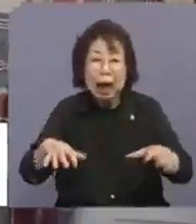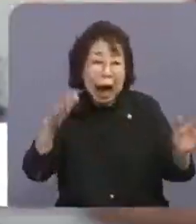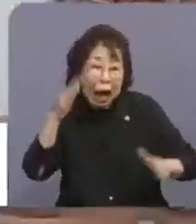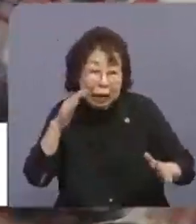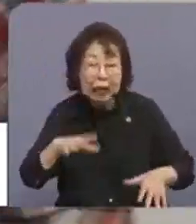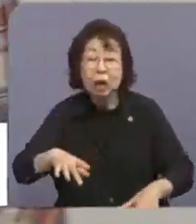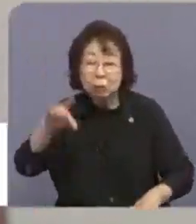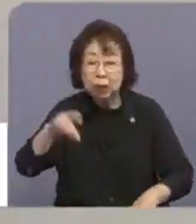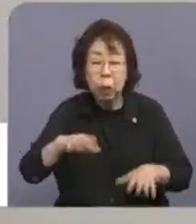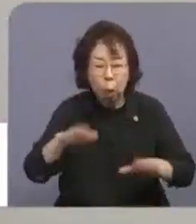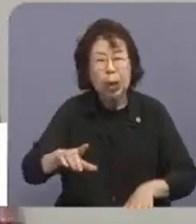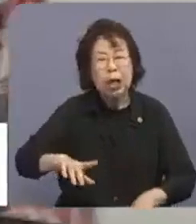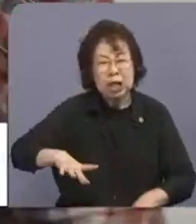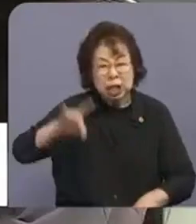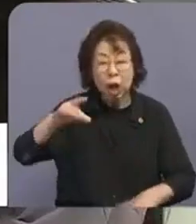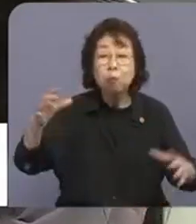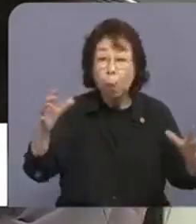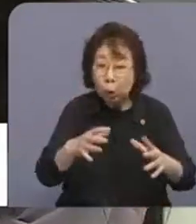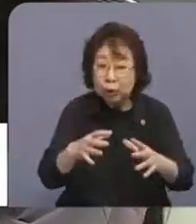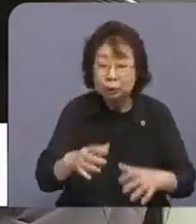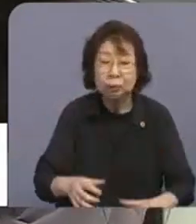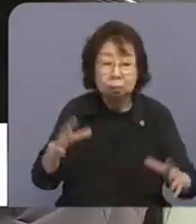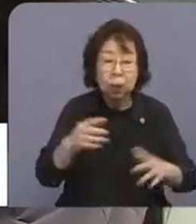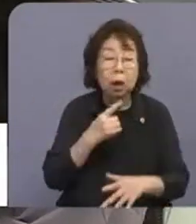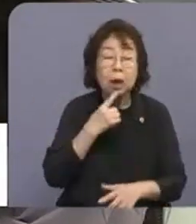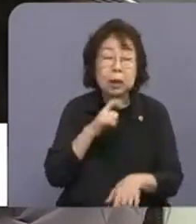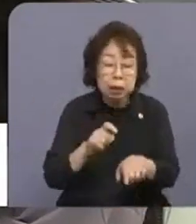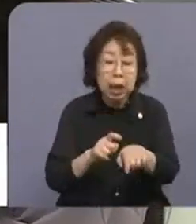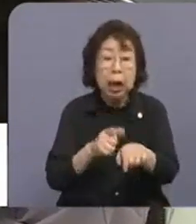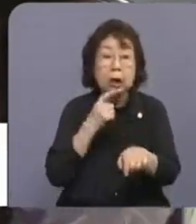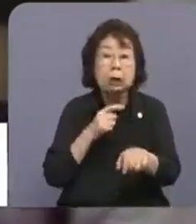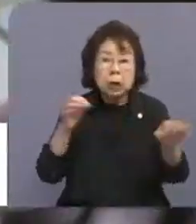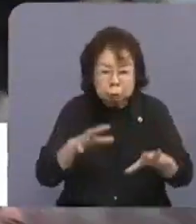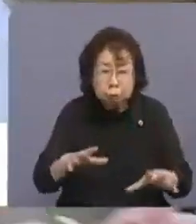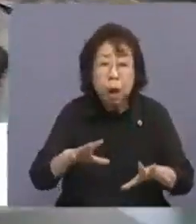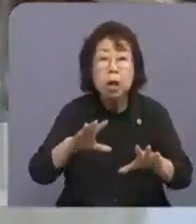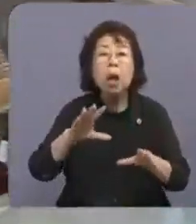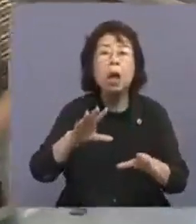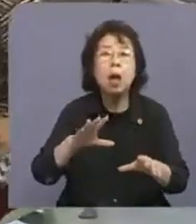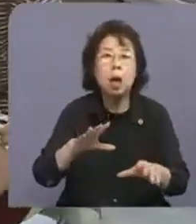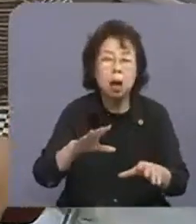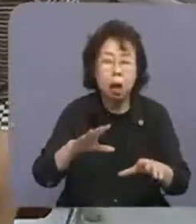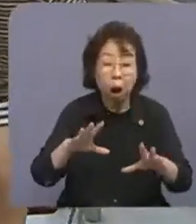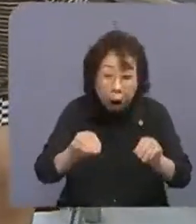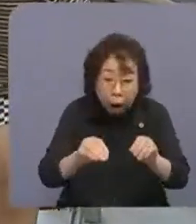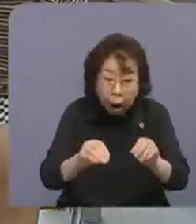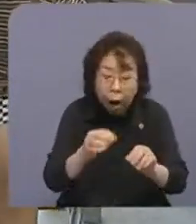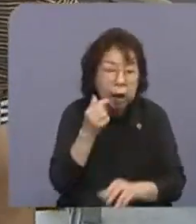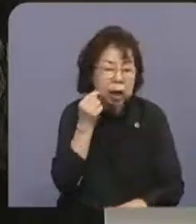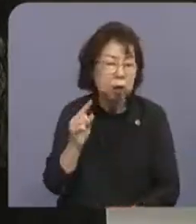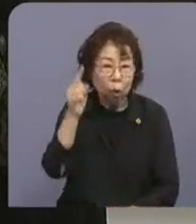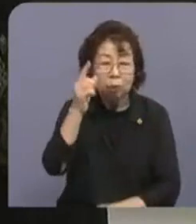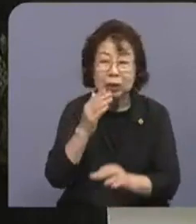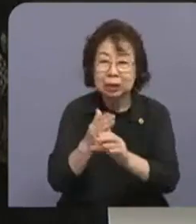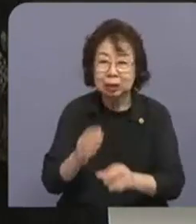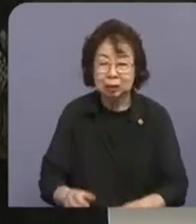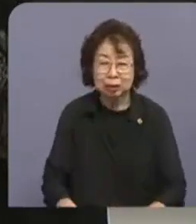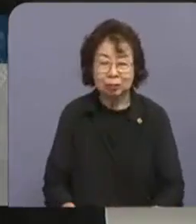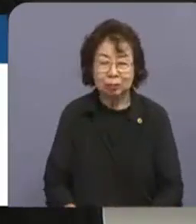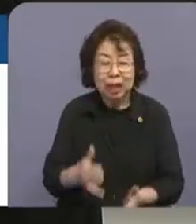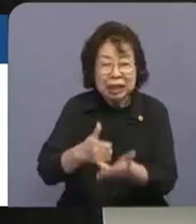대상으로 올해 처음 모집했는데 10분 만에 마감될 정도로 인기를 끌었습니다. 인성 영어